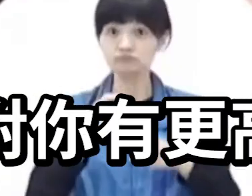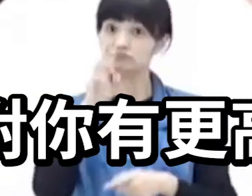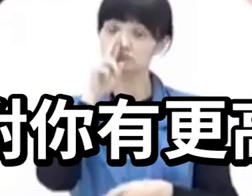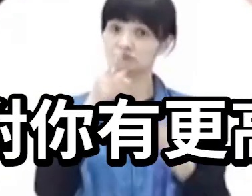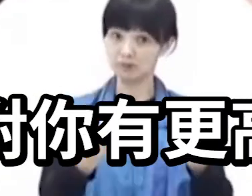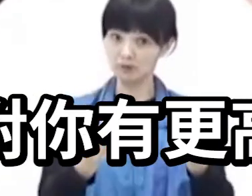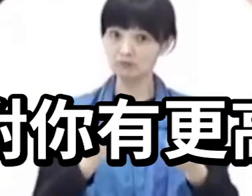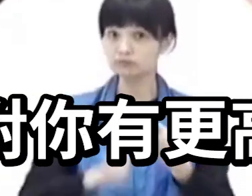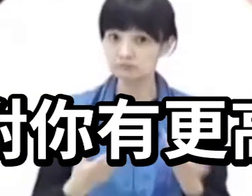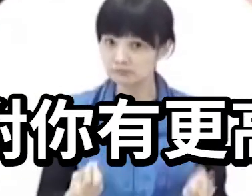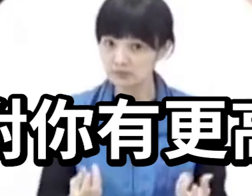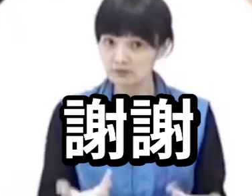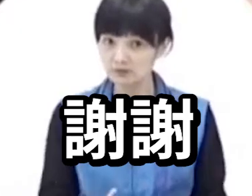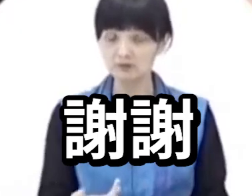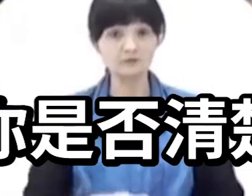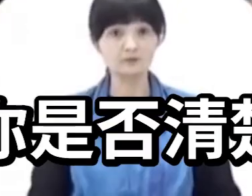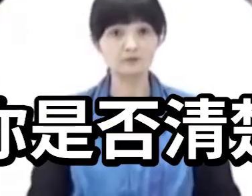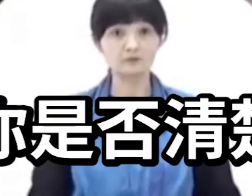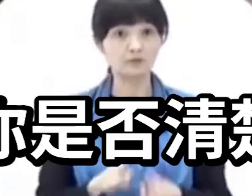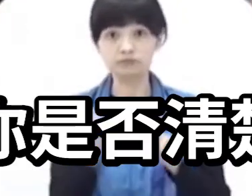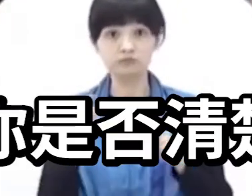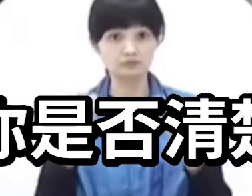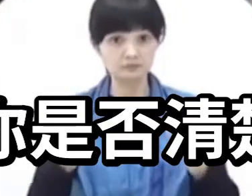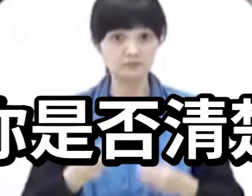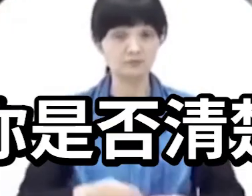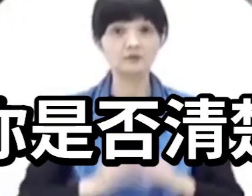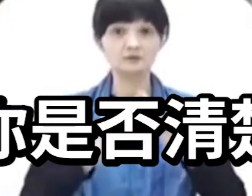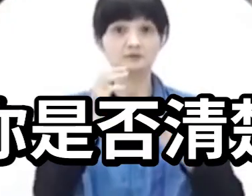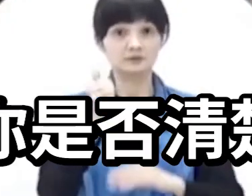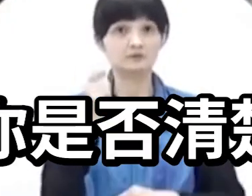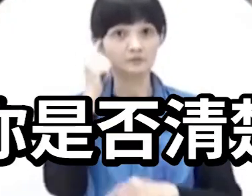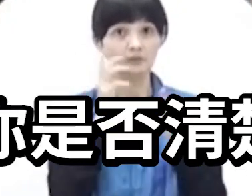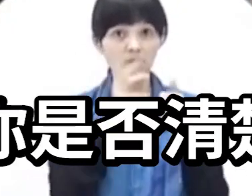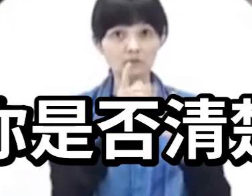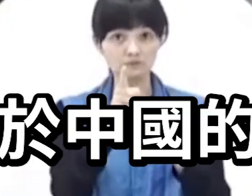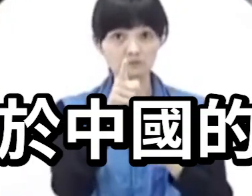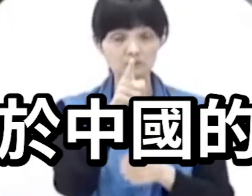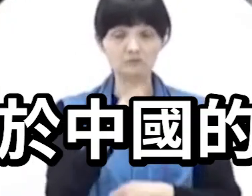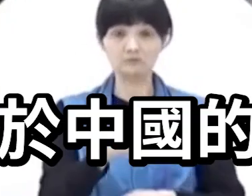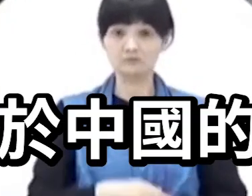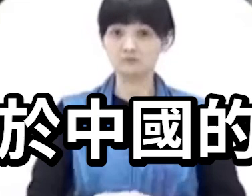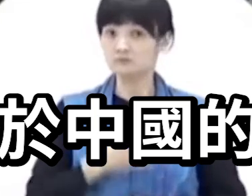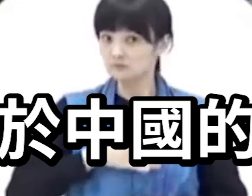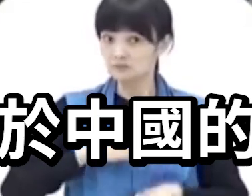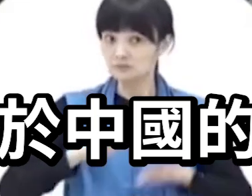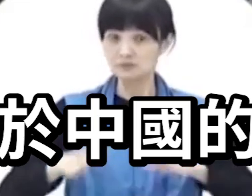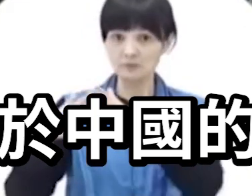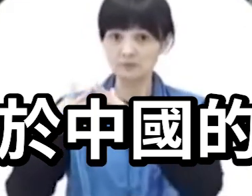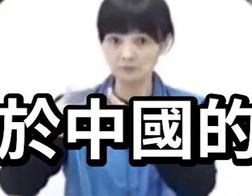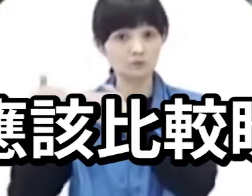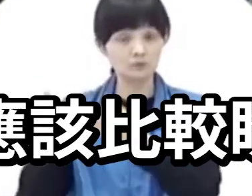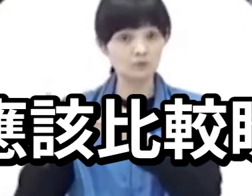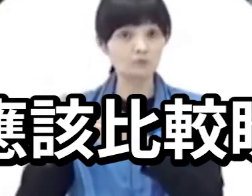市长，我对你有更高的期待 啊！谢谢 市长。请你是否清楚了解到现在美国对于中国的立场及